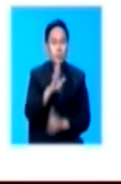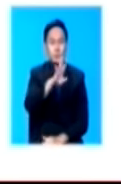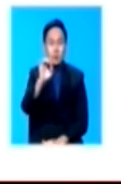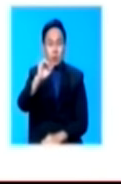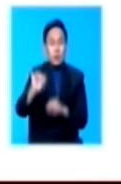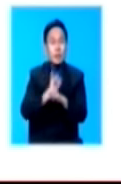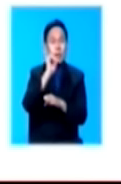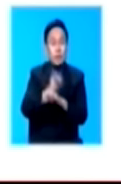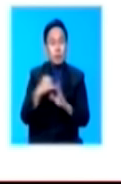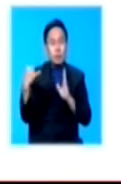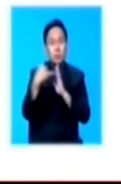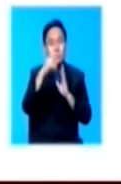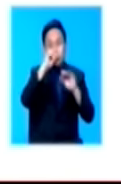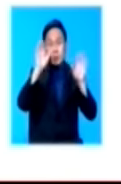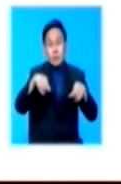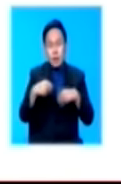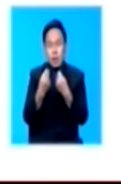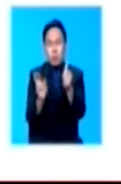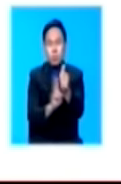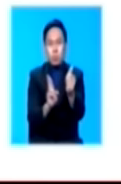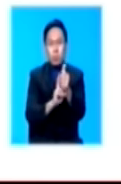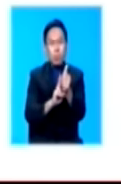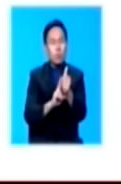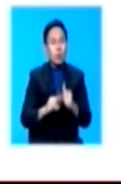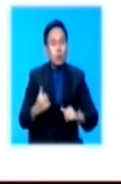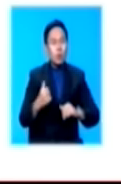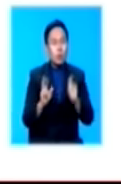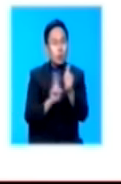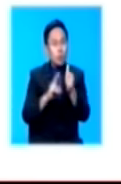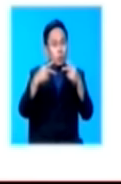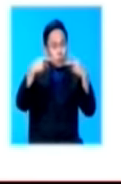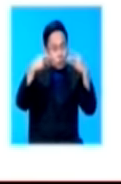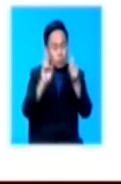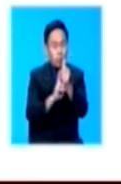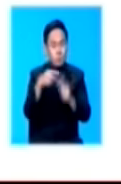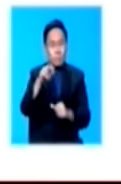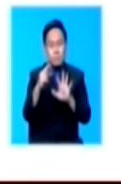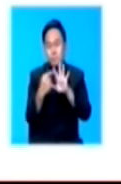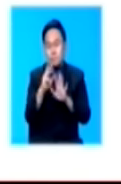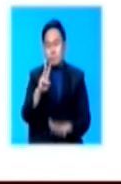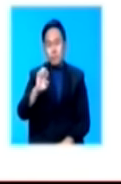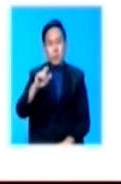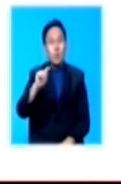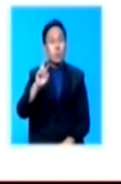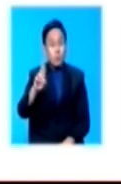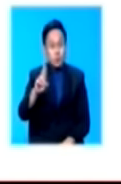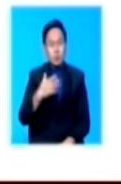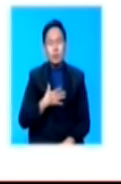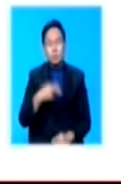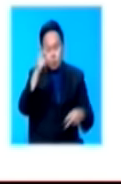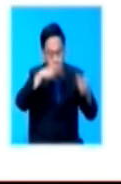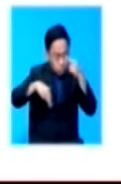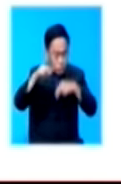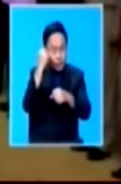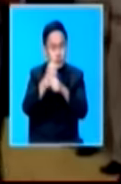ชัยนาทซึ่งเดิมผมให้ท่านรองนายกรัฐมนตรีประวิตรไปตรวจเยี่ยมในพื้นที่ที่จะต้องมาติดตามความคืบหน้าในพื้น